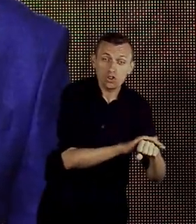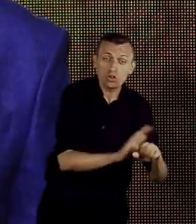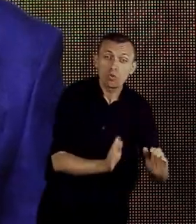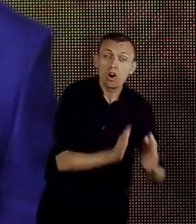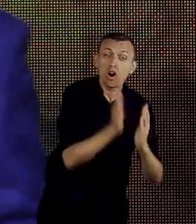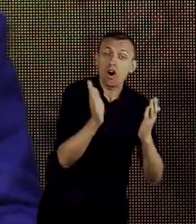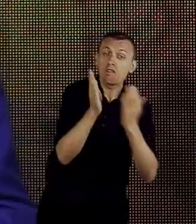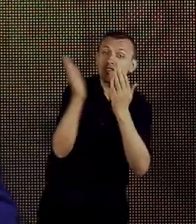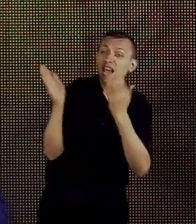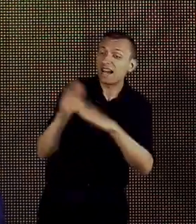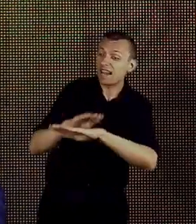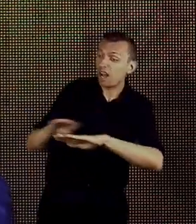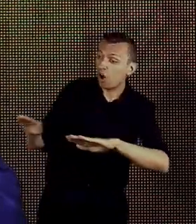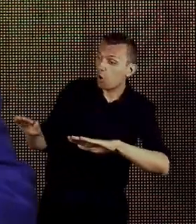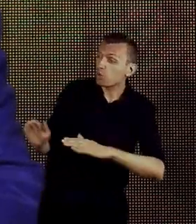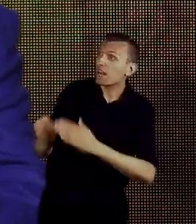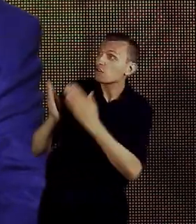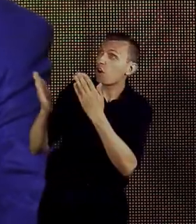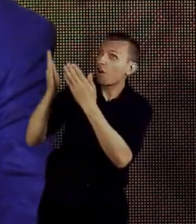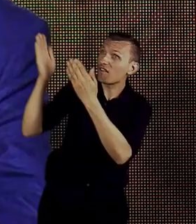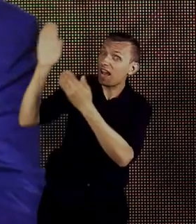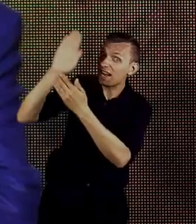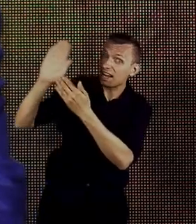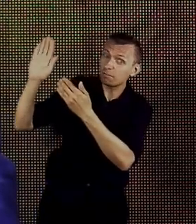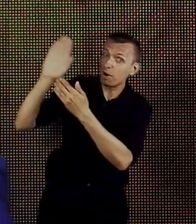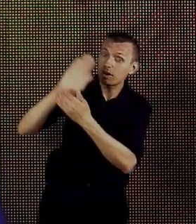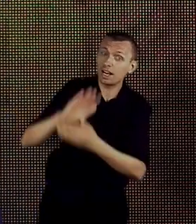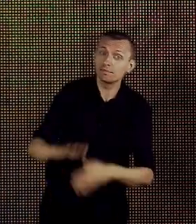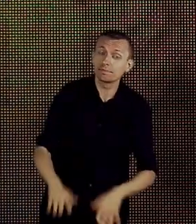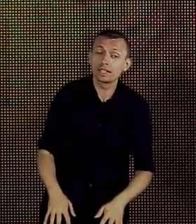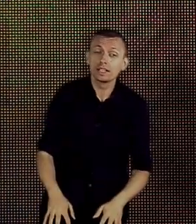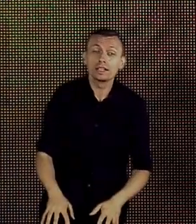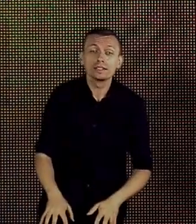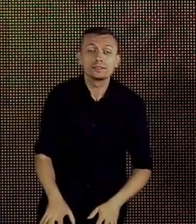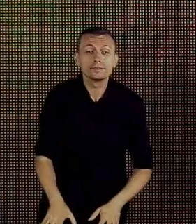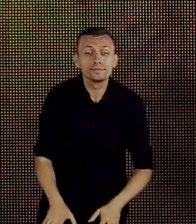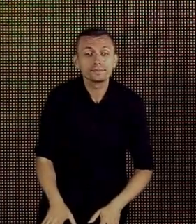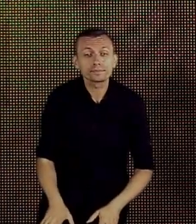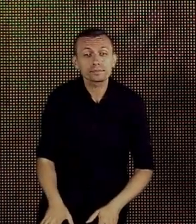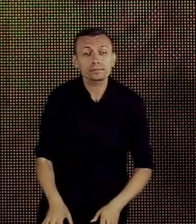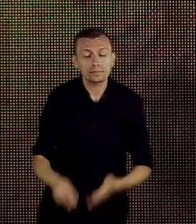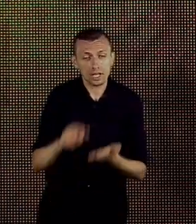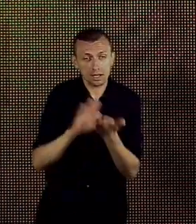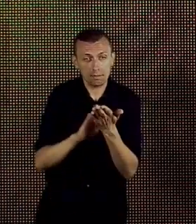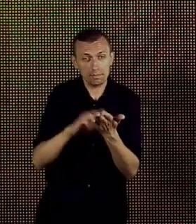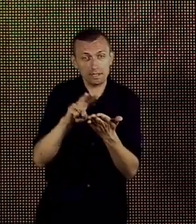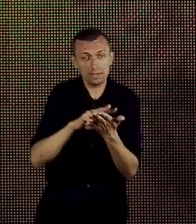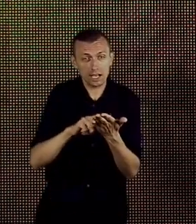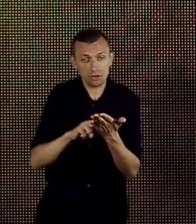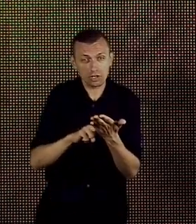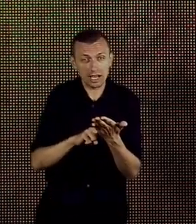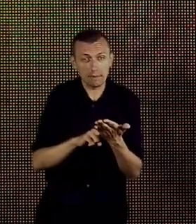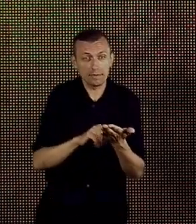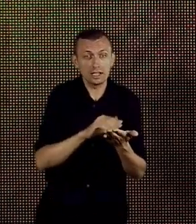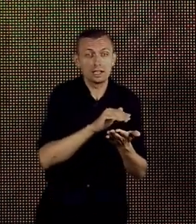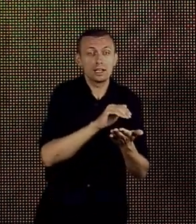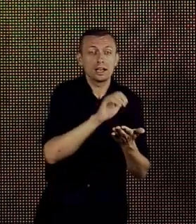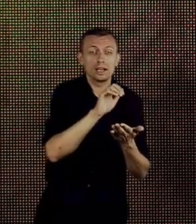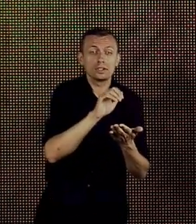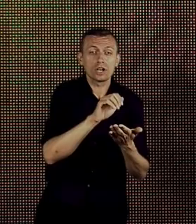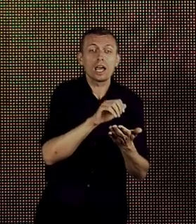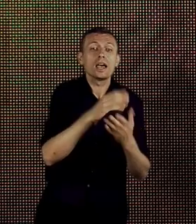Jakub napisał, że Abraham został usprawiedliwiony z uczynków, kiedy ofiarował na ołtarzu